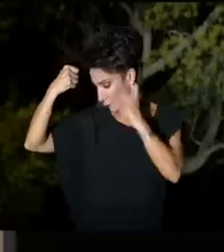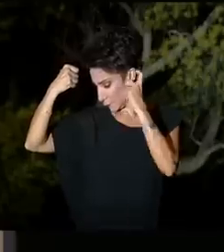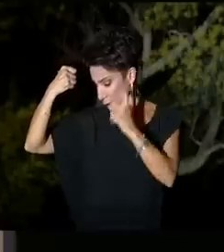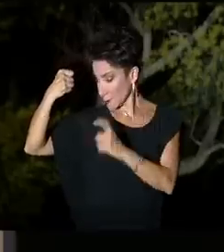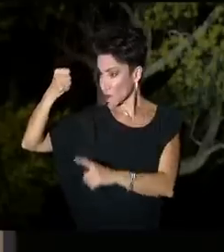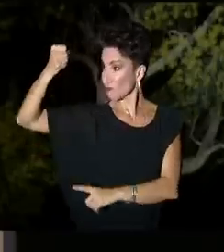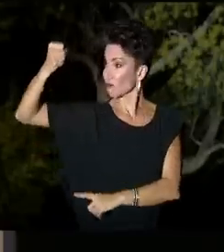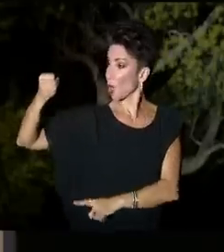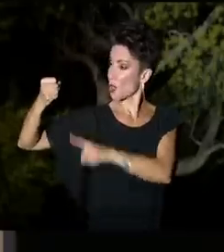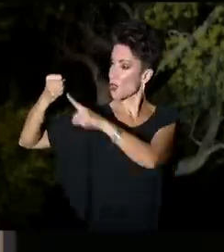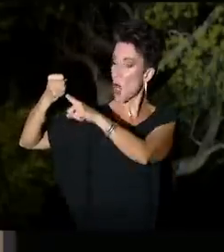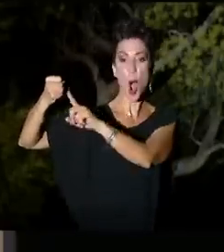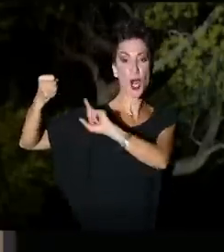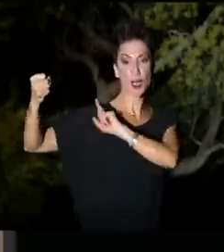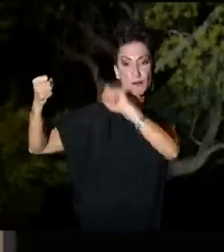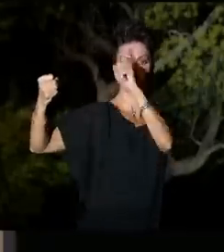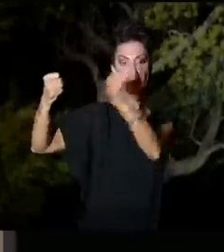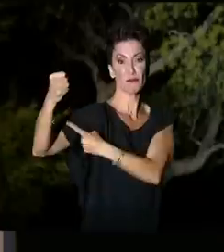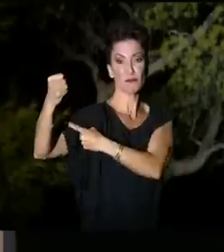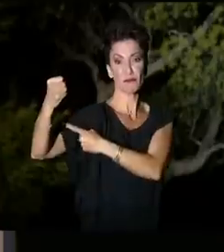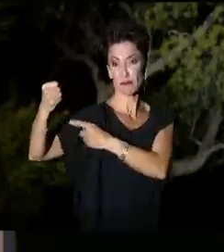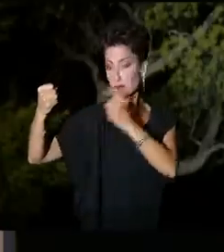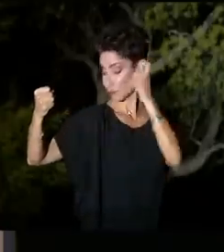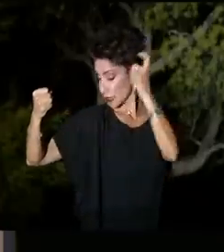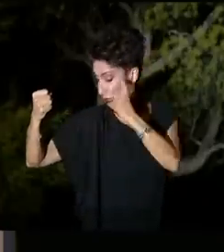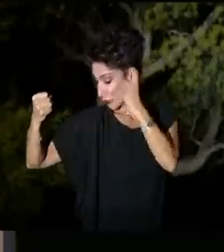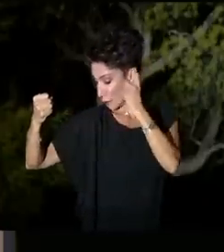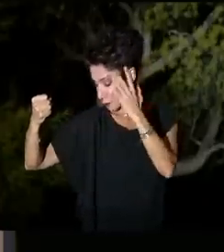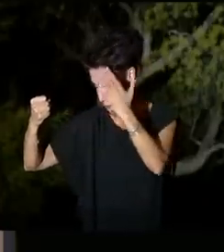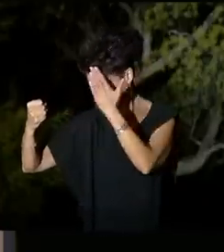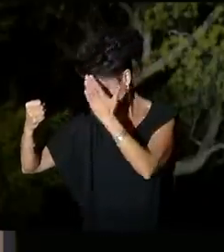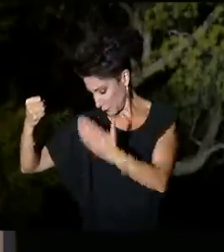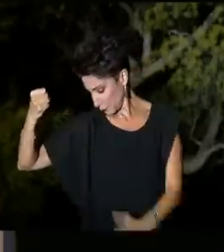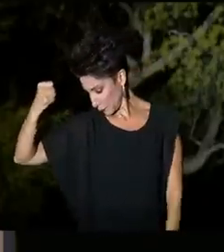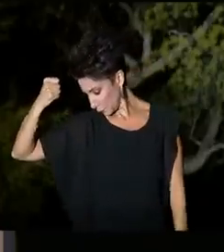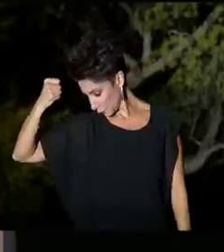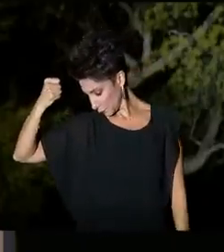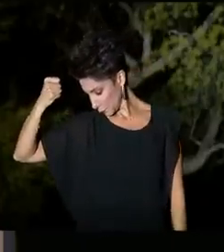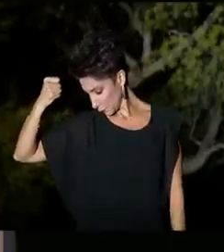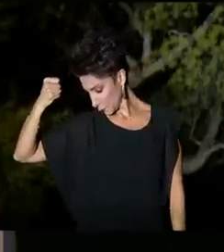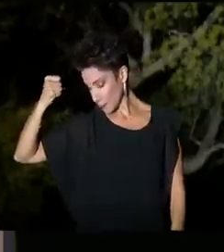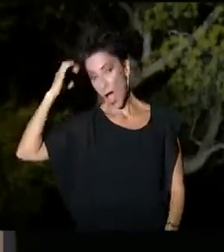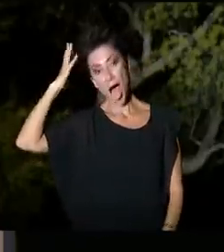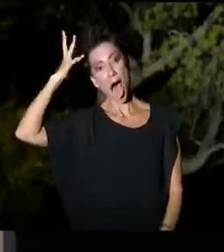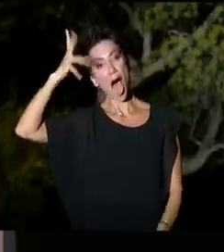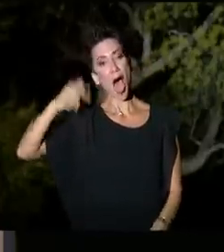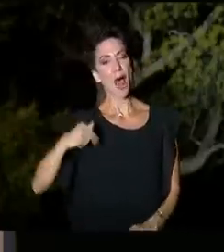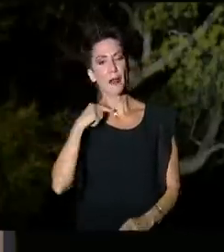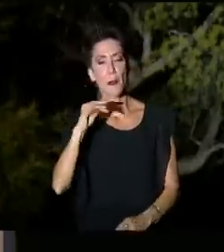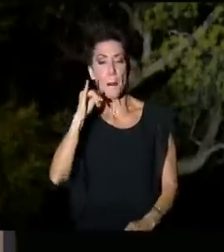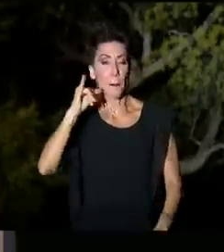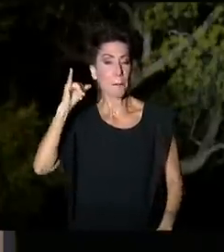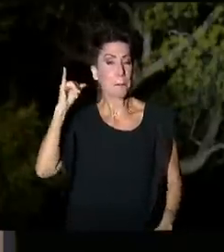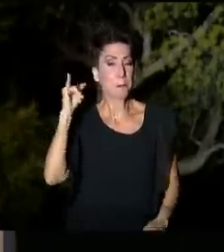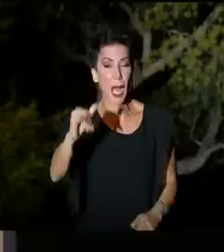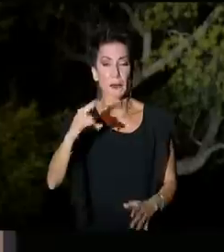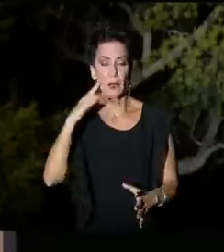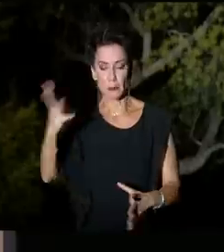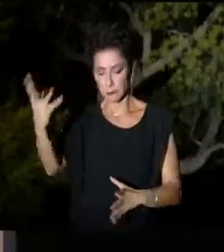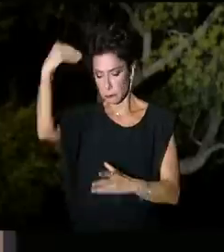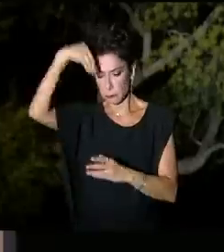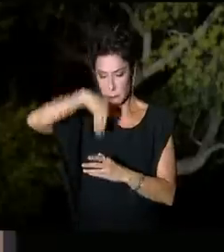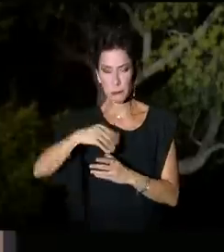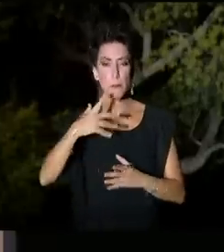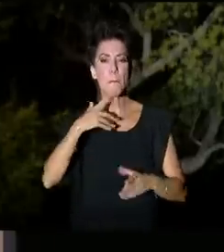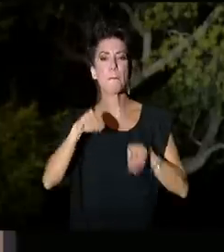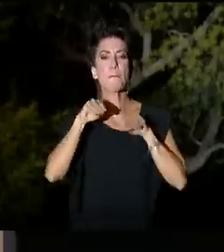σκέψη. Δεν θα πάψουμε ποτέ να το διακηρύσουμε. Ό,τι σημαίνει για μας η συγκεχημένη λέξη παιδεία, το σύνολο των έργων